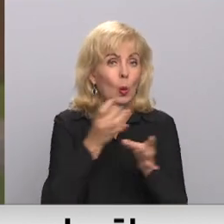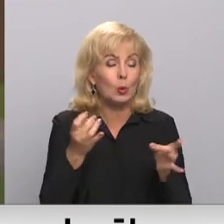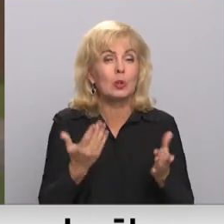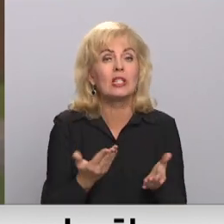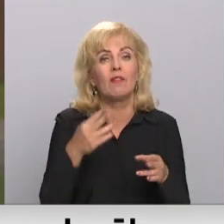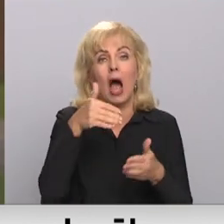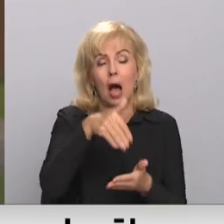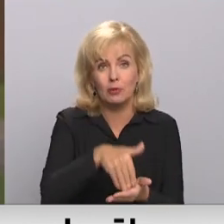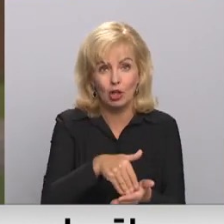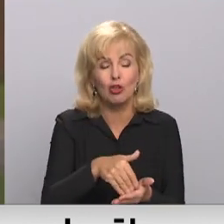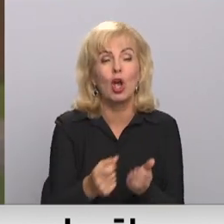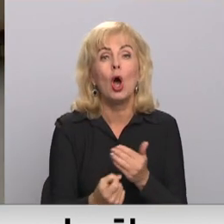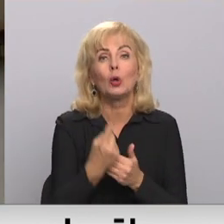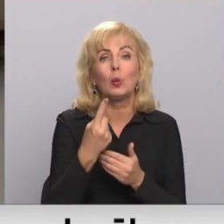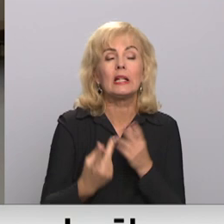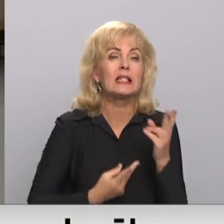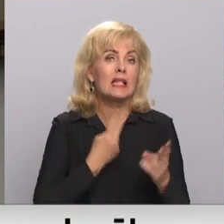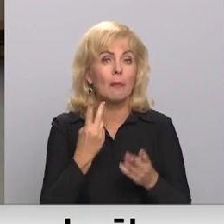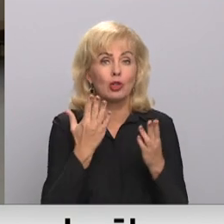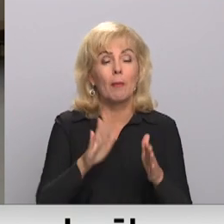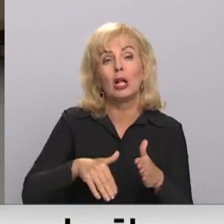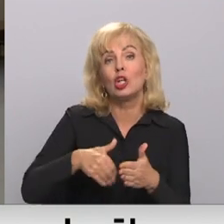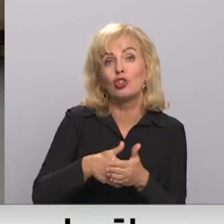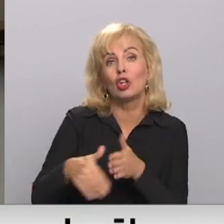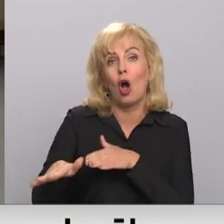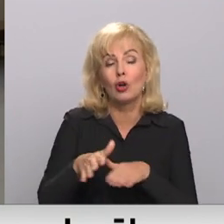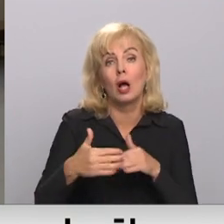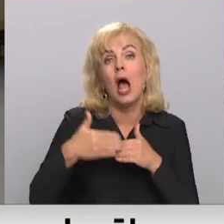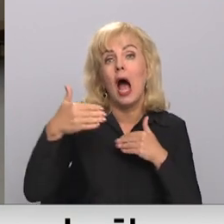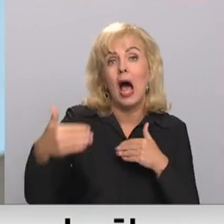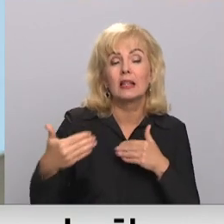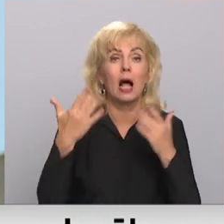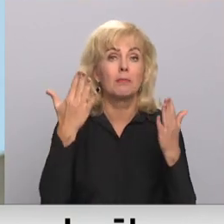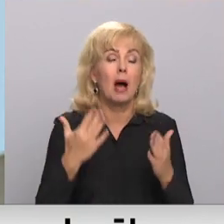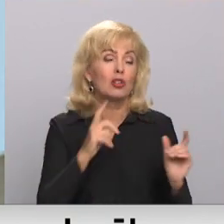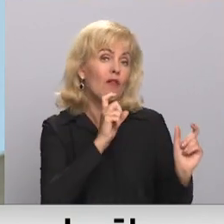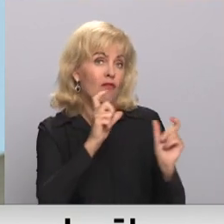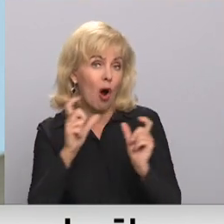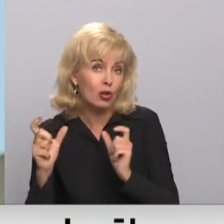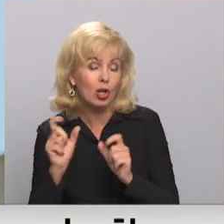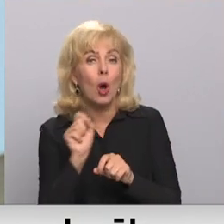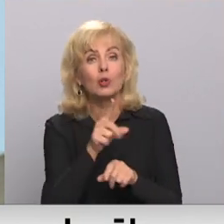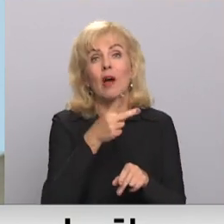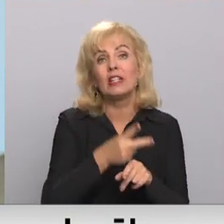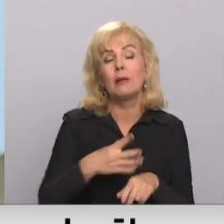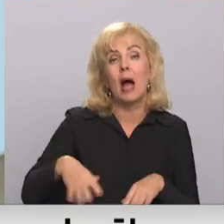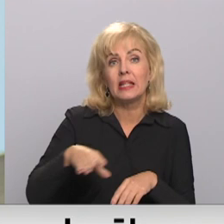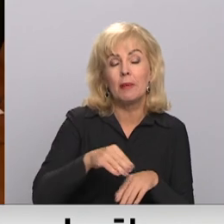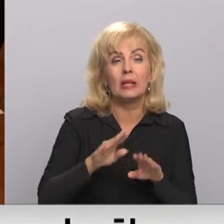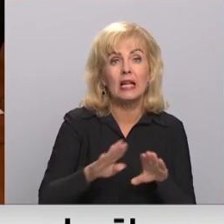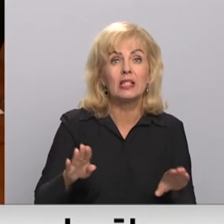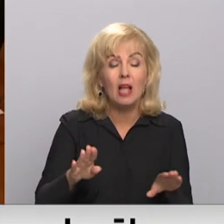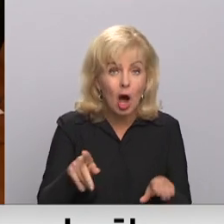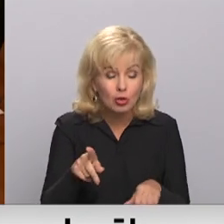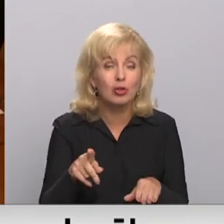rada arī emocionālas sekas. Šeit līdz šim organizēti attālināti pasākumi, fotoakcijas, uzdevumi ģimenēm un izstādes logos,